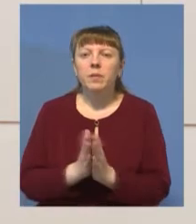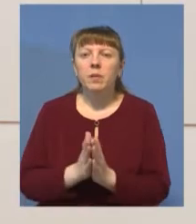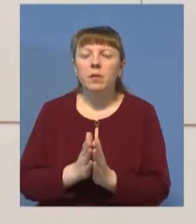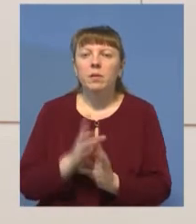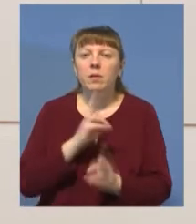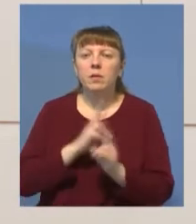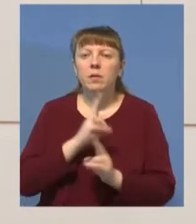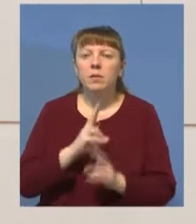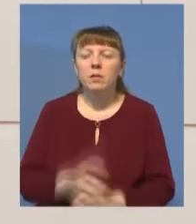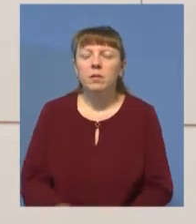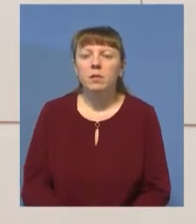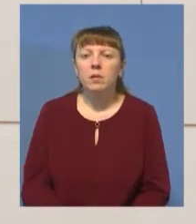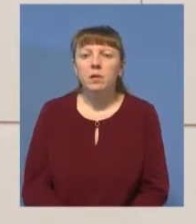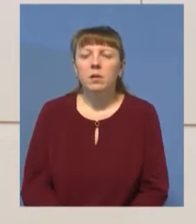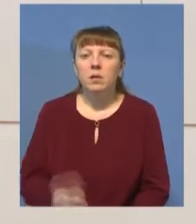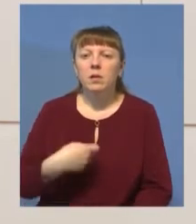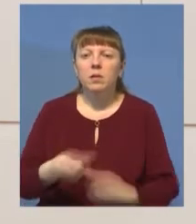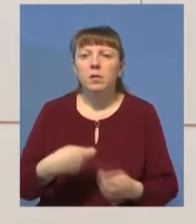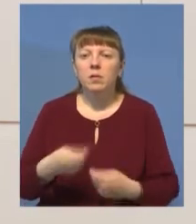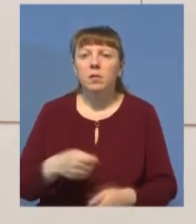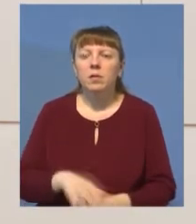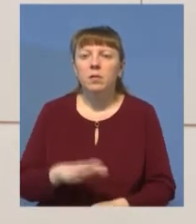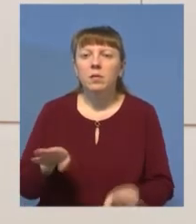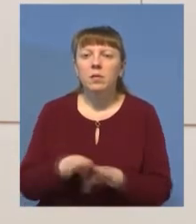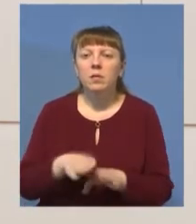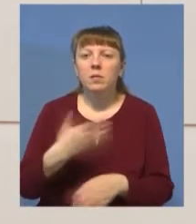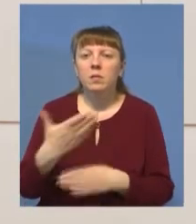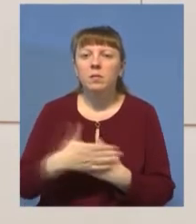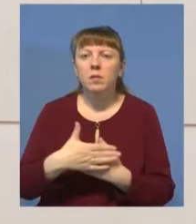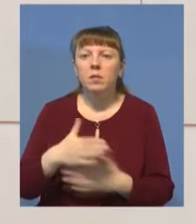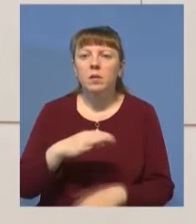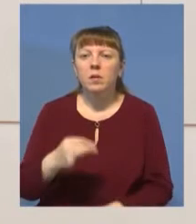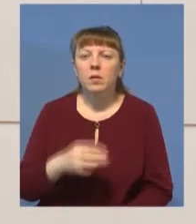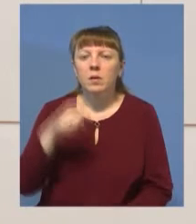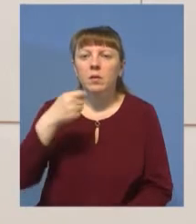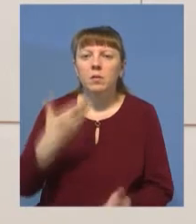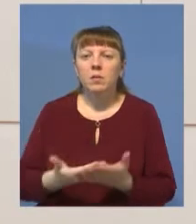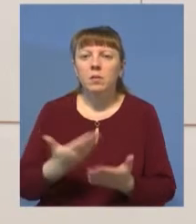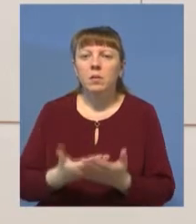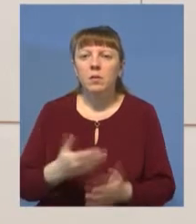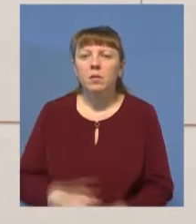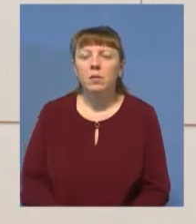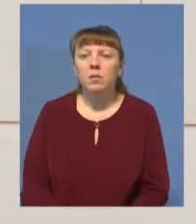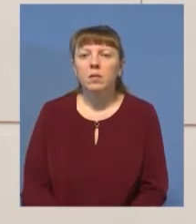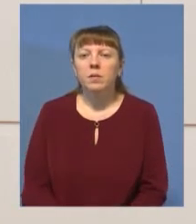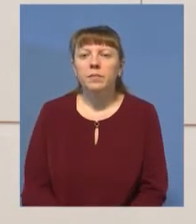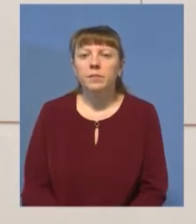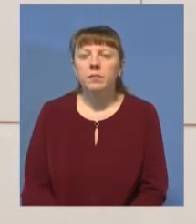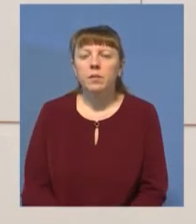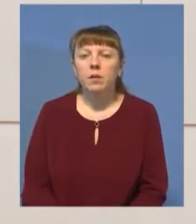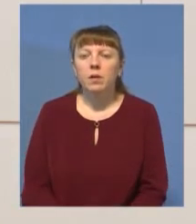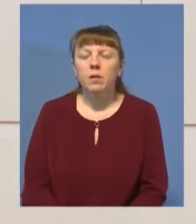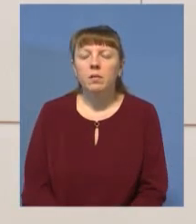письмо-претензию этому продавцу, продавец перед ним закрыл двери. Это все было зафиксировано на видео. Камеру. Он направил